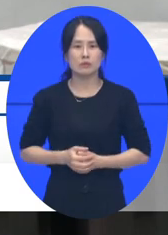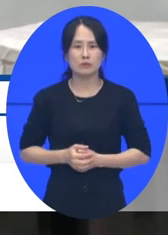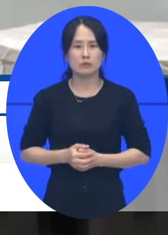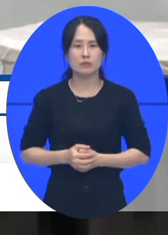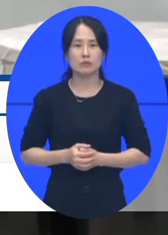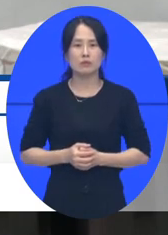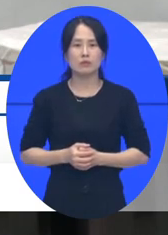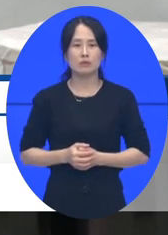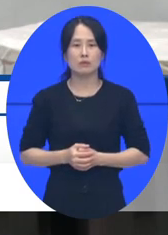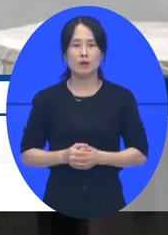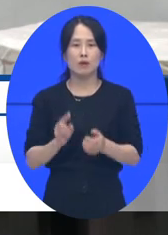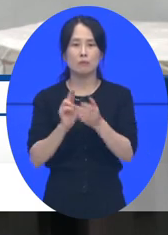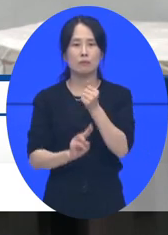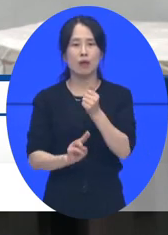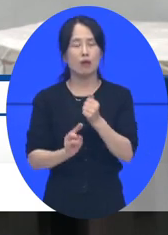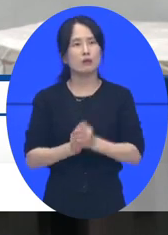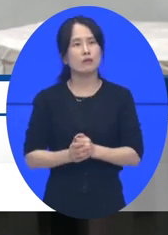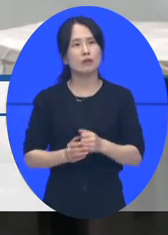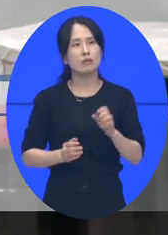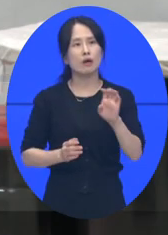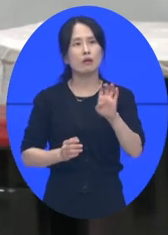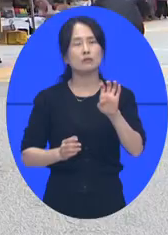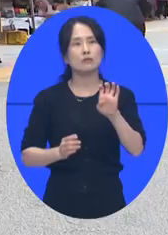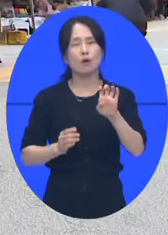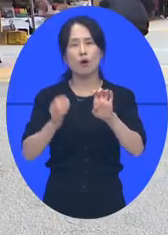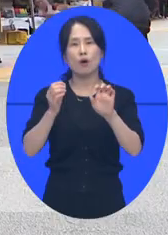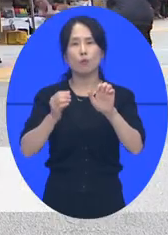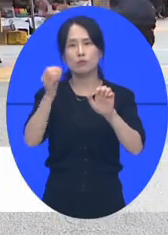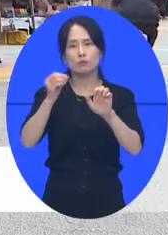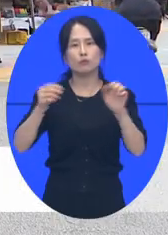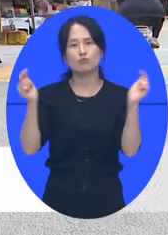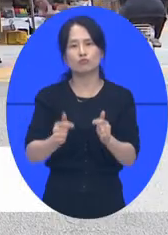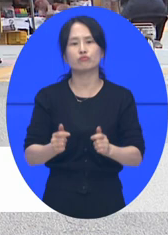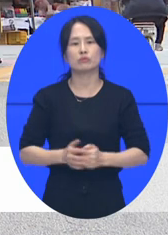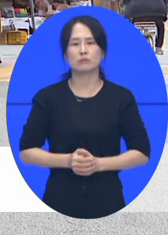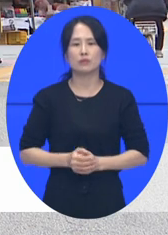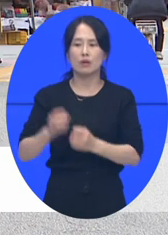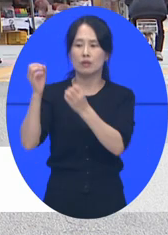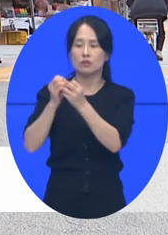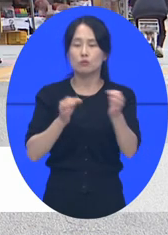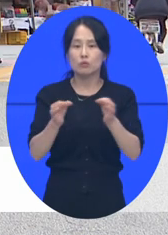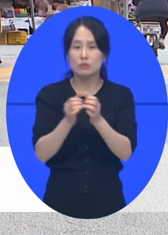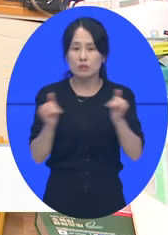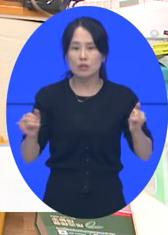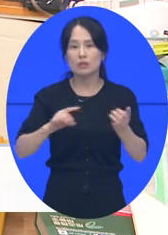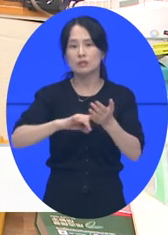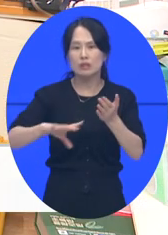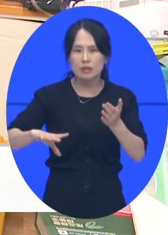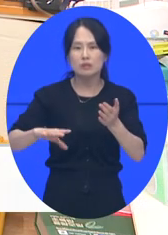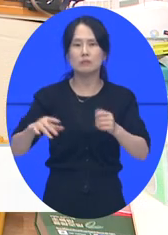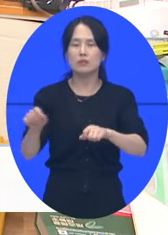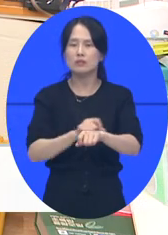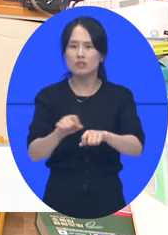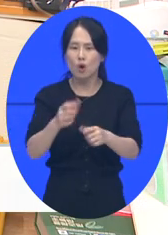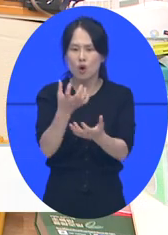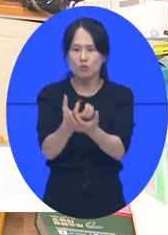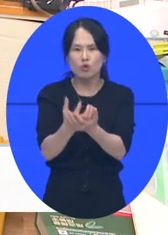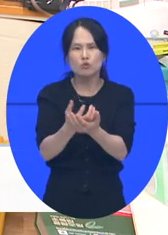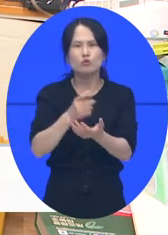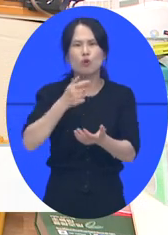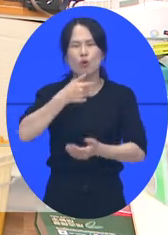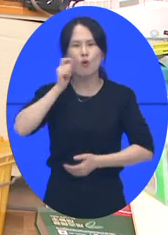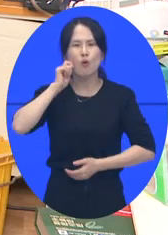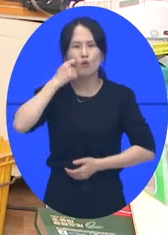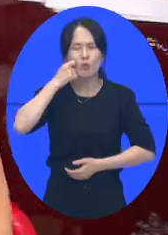전혀 없어요. 한 4, 50%는 떨어진 것 같아요. 전통시장 상인들은 주로 세금이나 특허 등 서류상의 어려움을 겪는